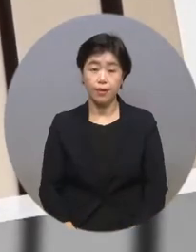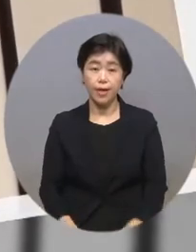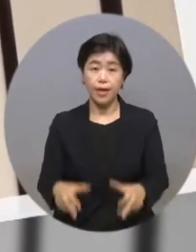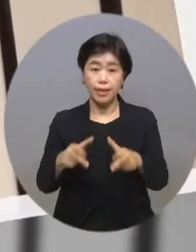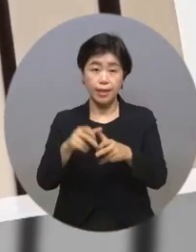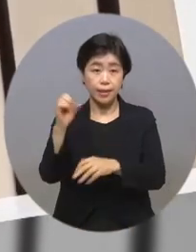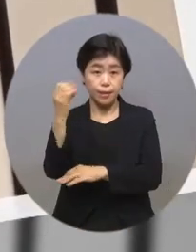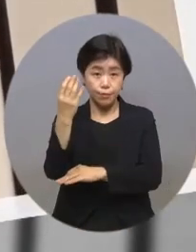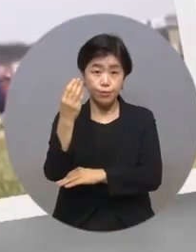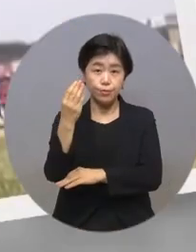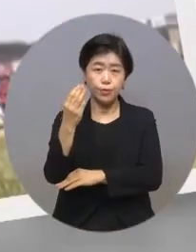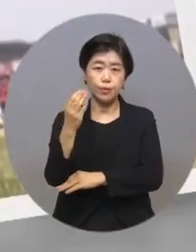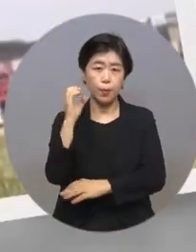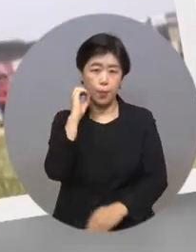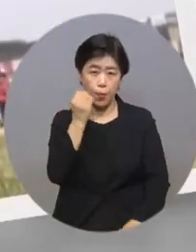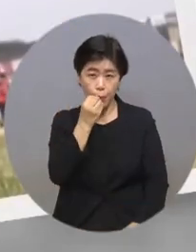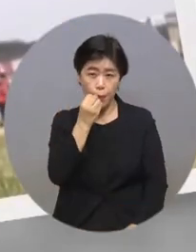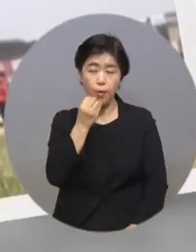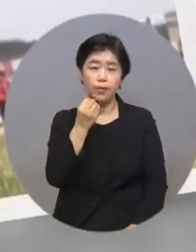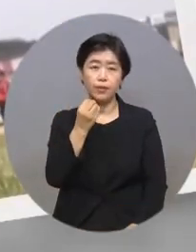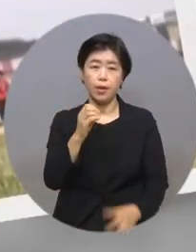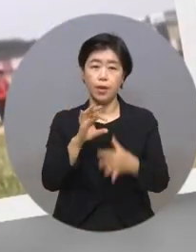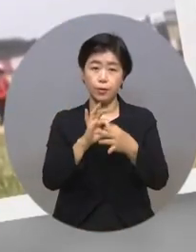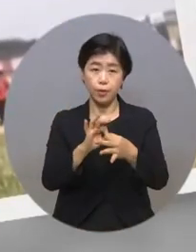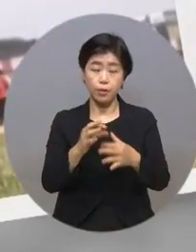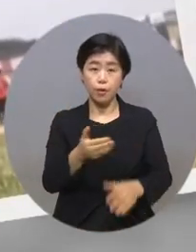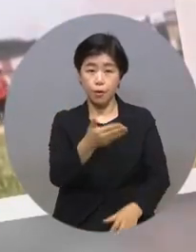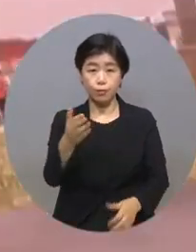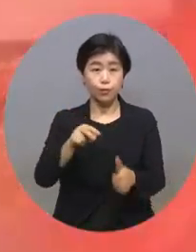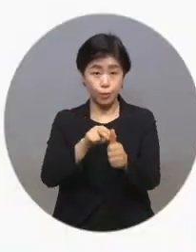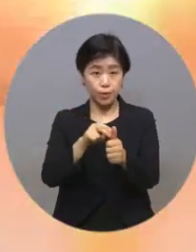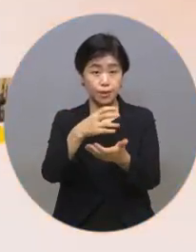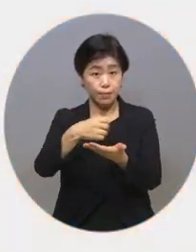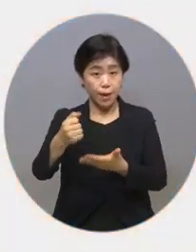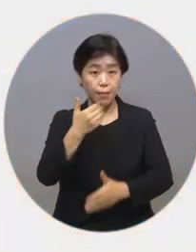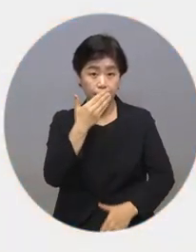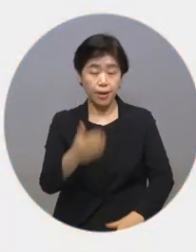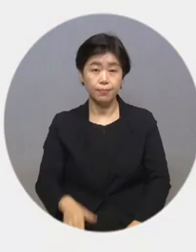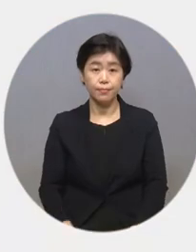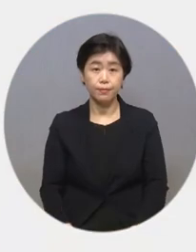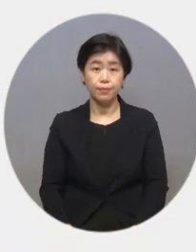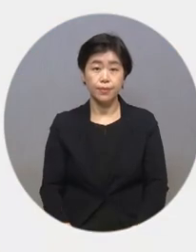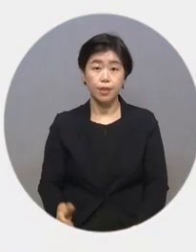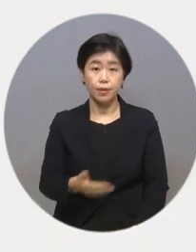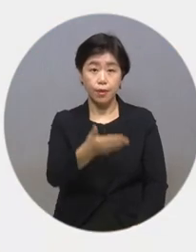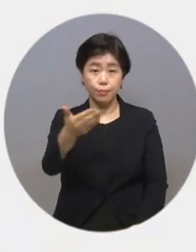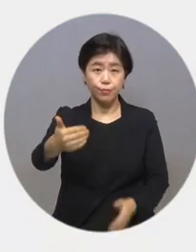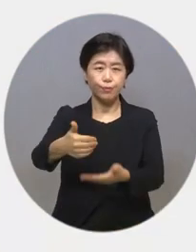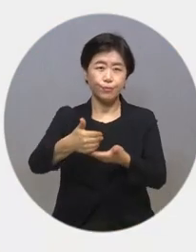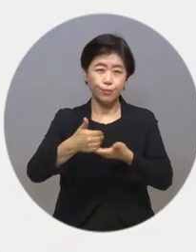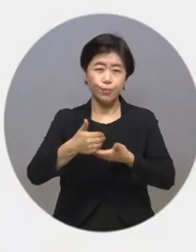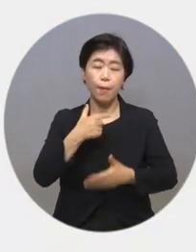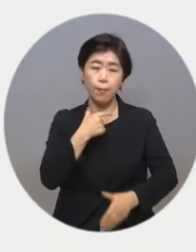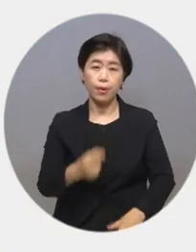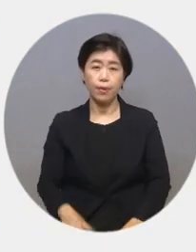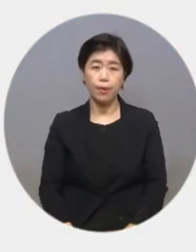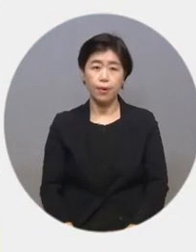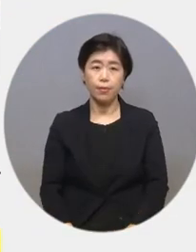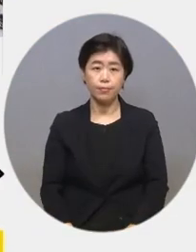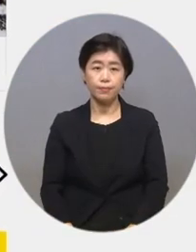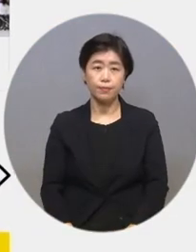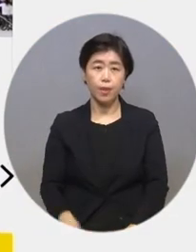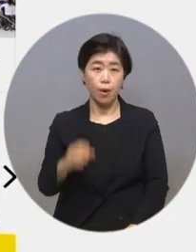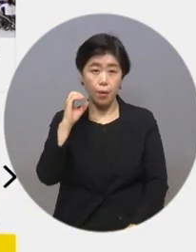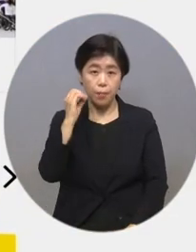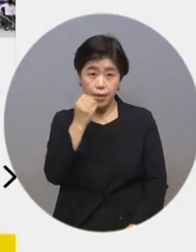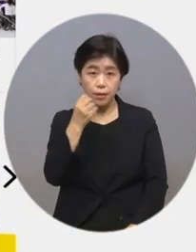웰페어뉴스 홈페이지를 통해 보다 다양한 소식을 접할 수 있습니다. 시청자 여러분의 제보를 기다립니다. 웰페어뉴스